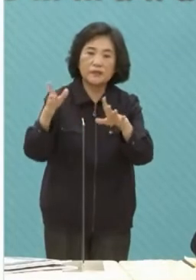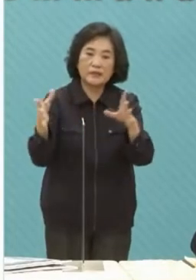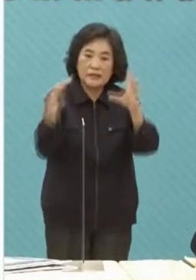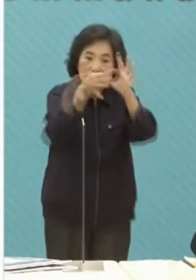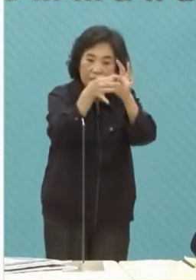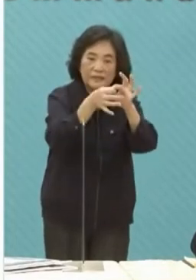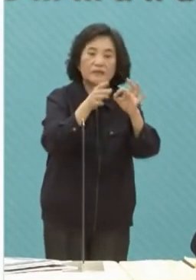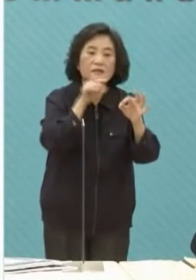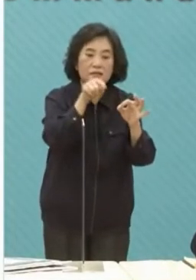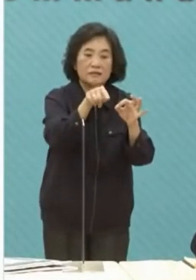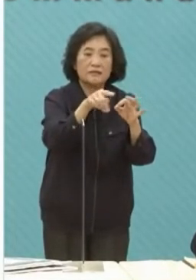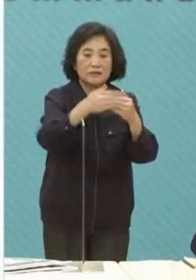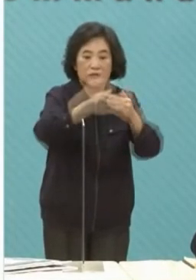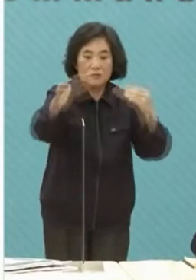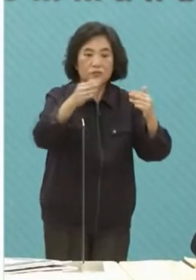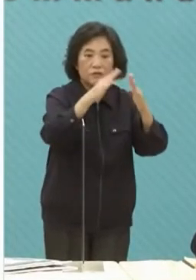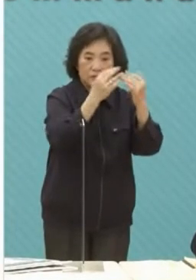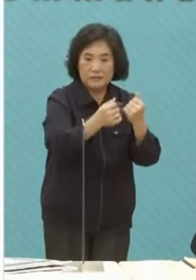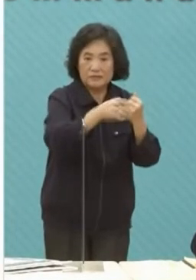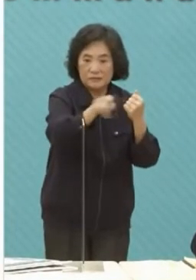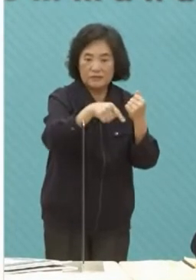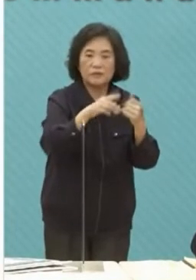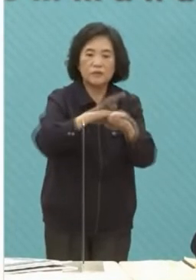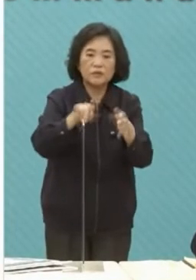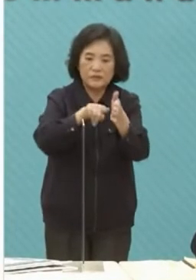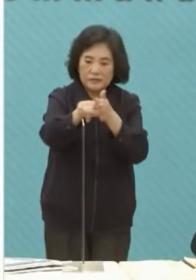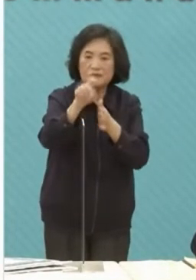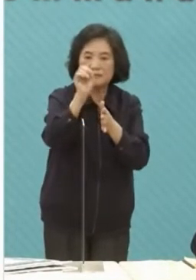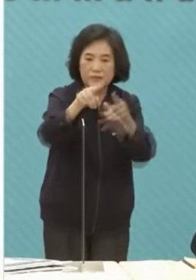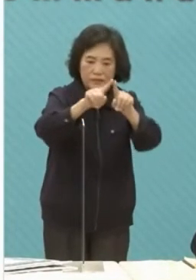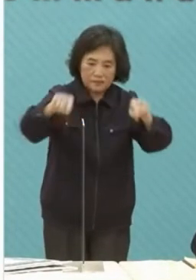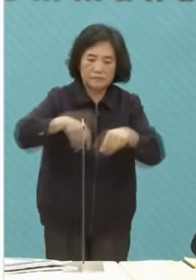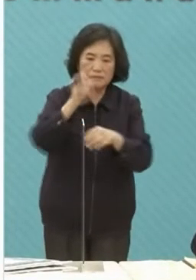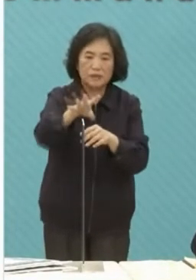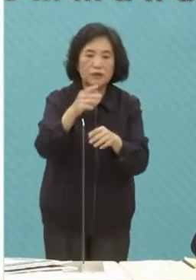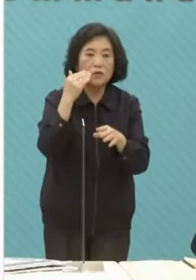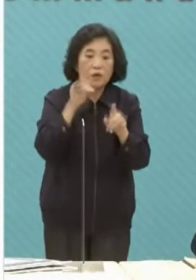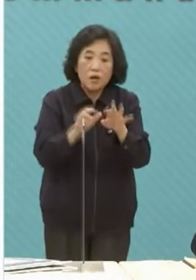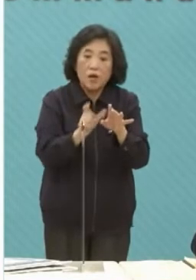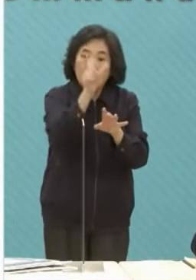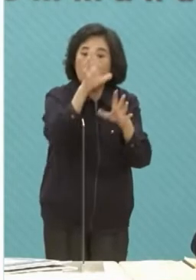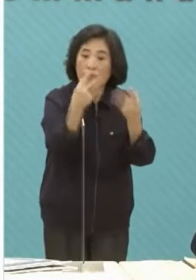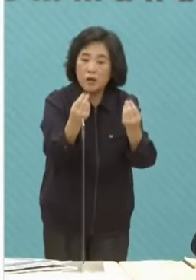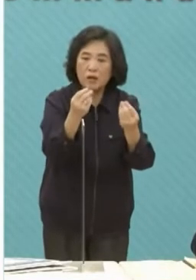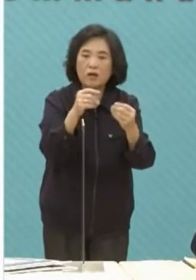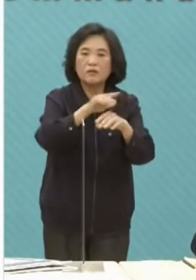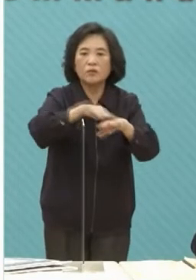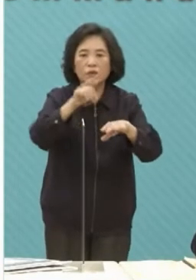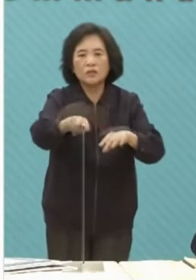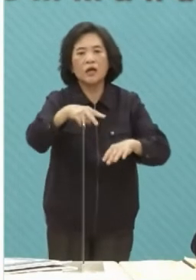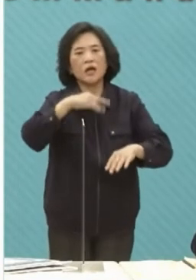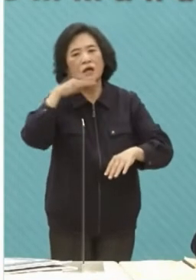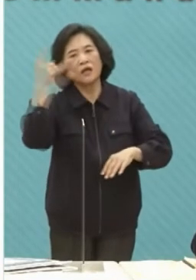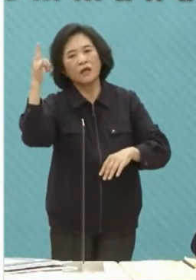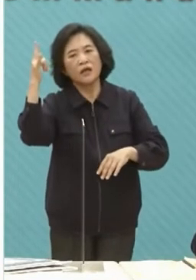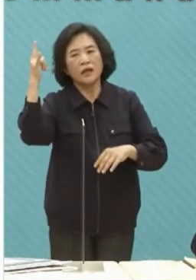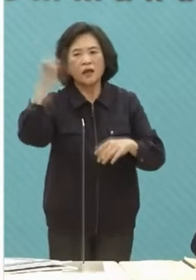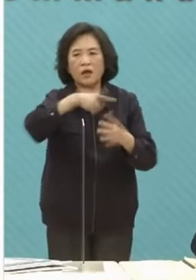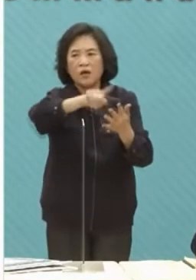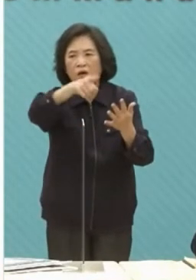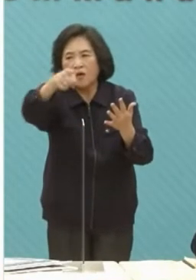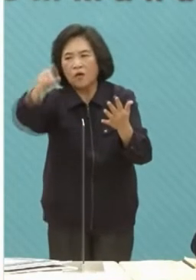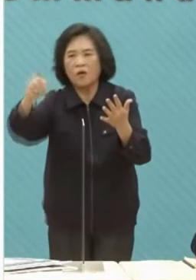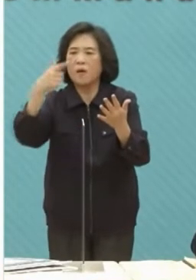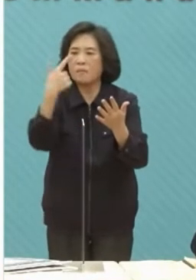到居隔者的系统，它会直接开居隔书。如果你没有上网回报的话，可能就要在等后续的相关的作